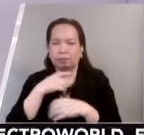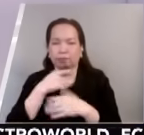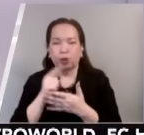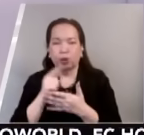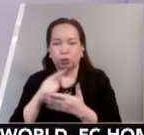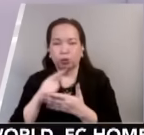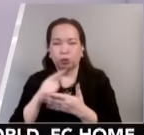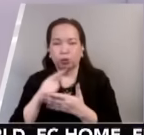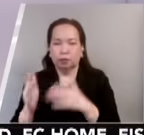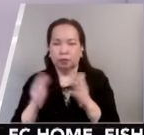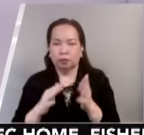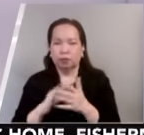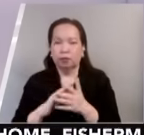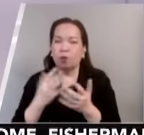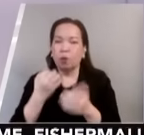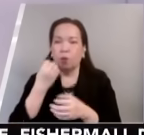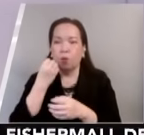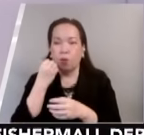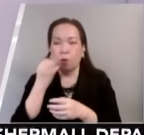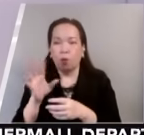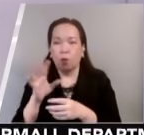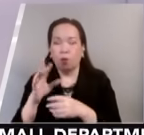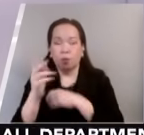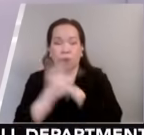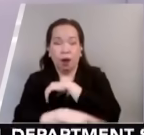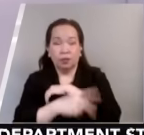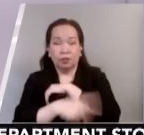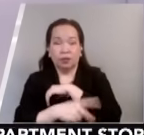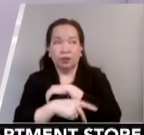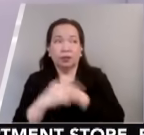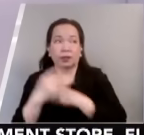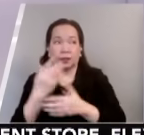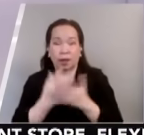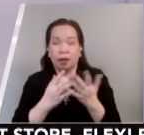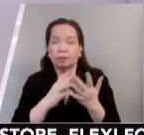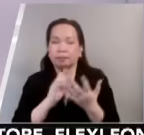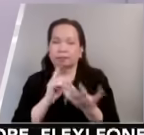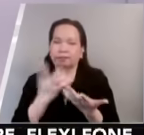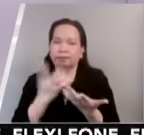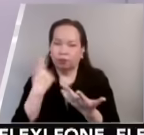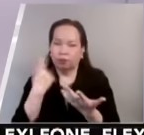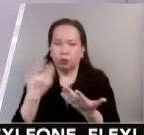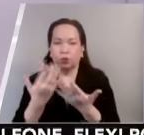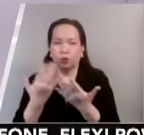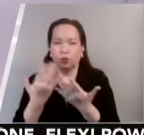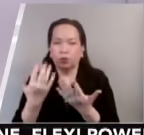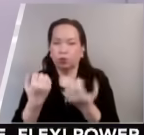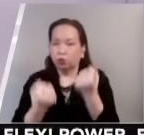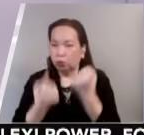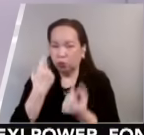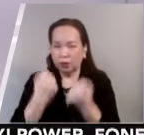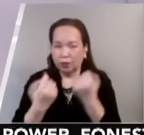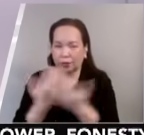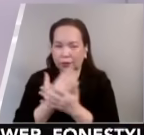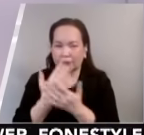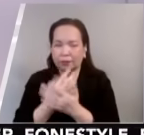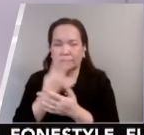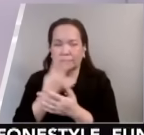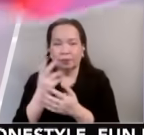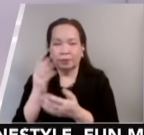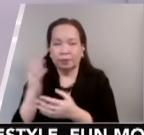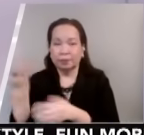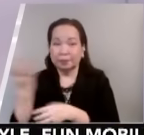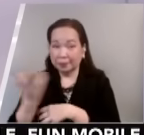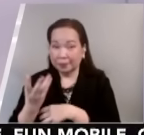makauwi sa probinsya ang ilang pasahero para doon sabung ng bagong taon silipin natin ang sitwasyon sa Batangas port at nakatutok